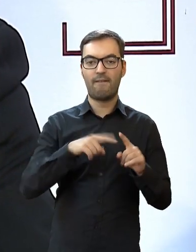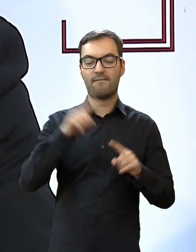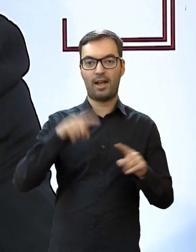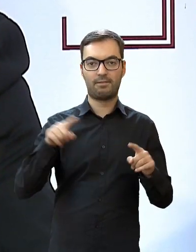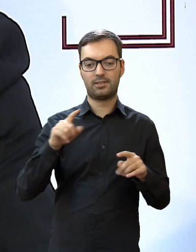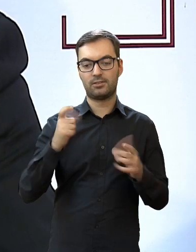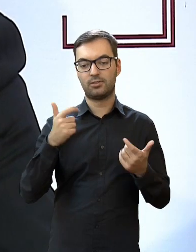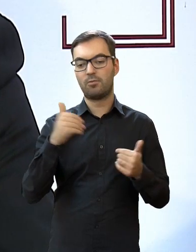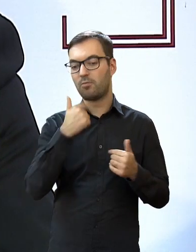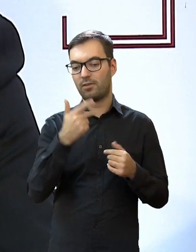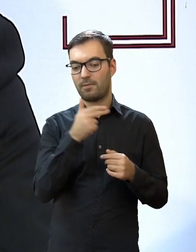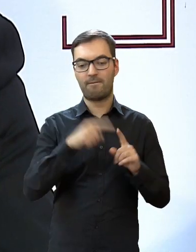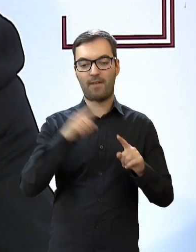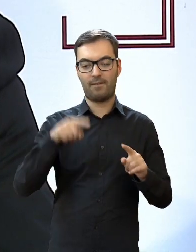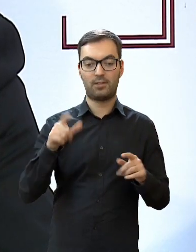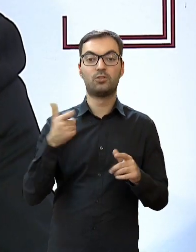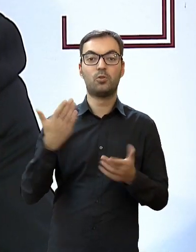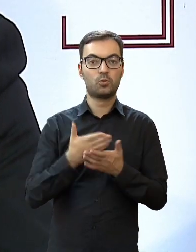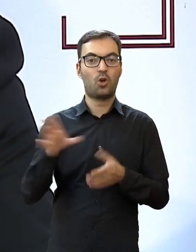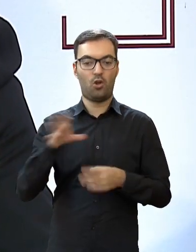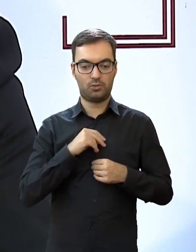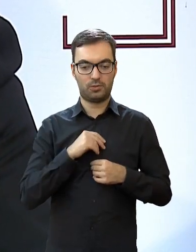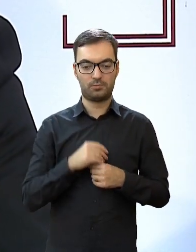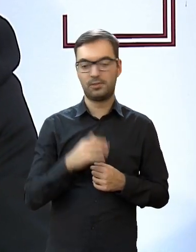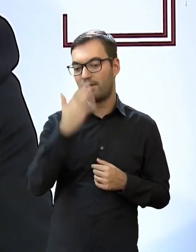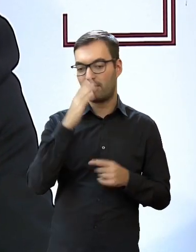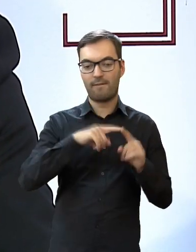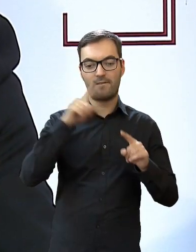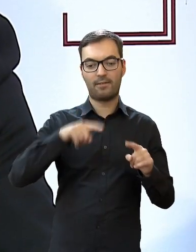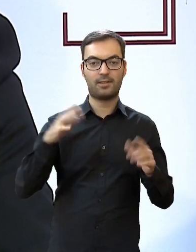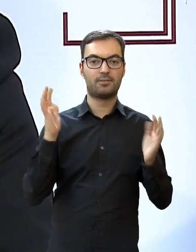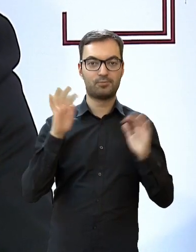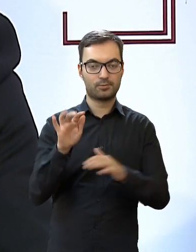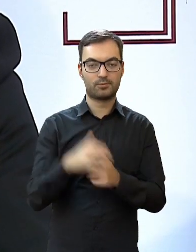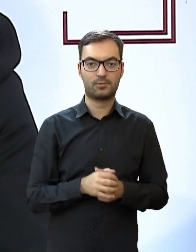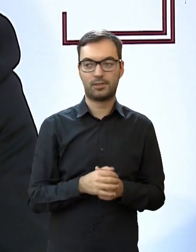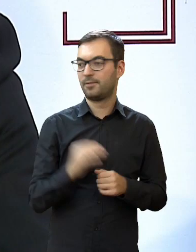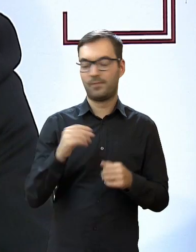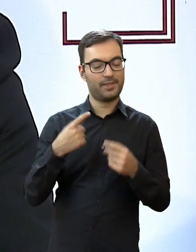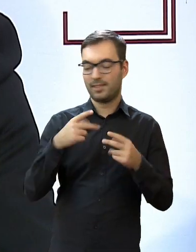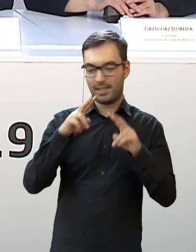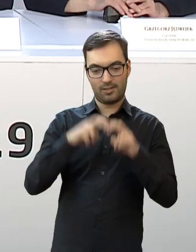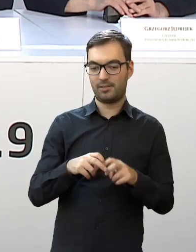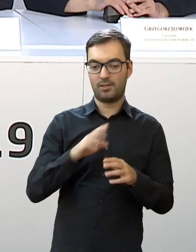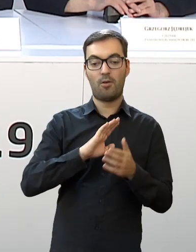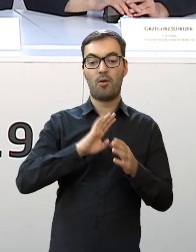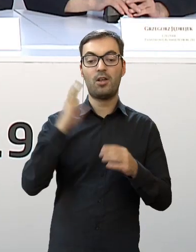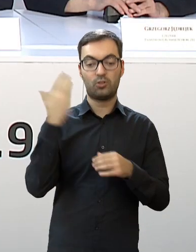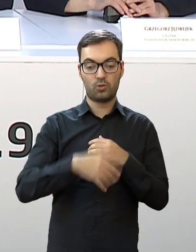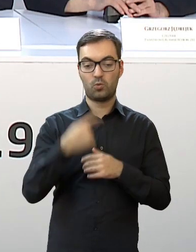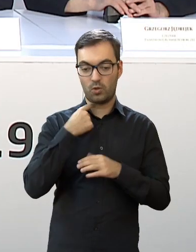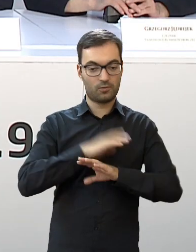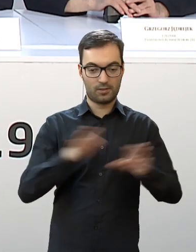Co możemy powiedzieć o frekwencji na podstawie tych protokołów, które już spłynęły? Frekwencji nie ustalamy już. Po zakończeniu głosowania